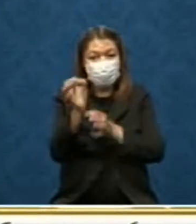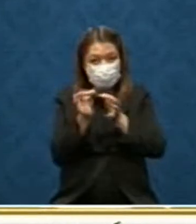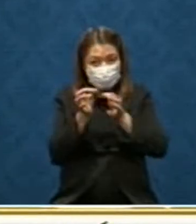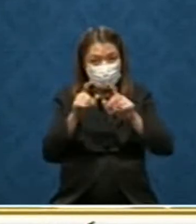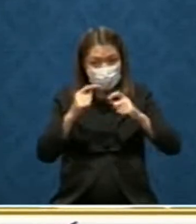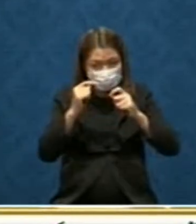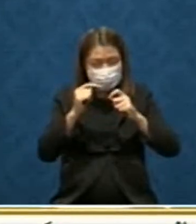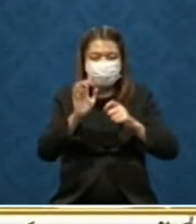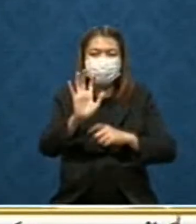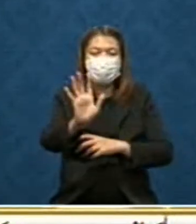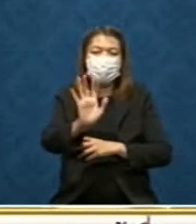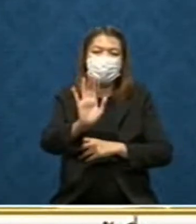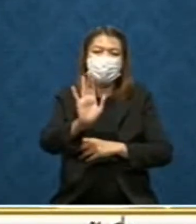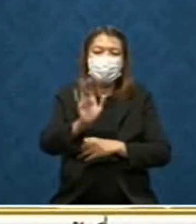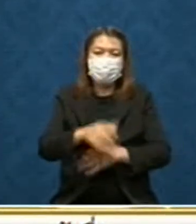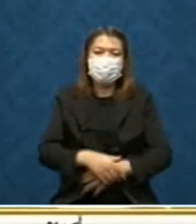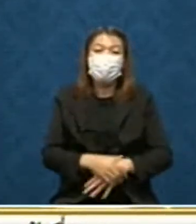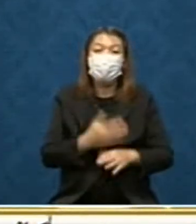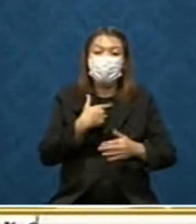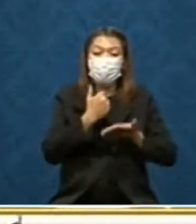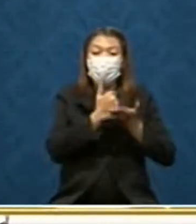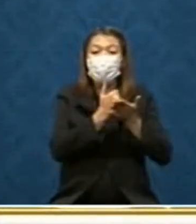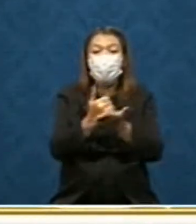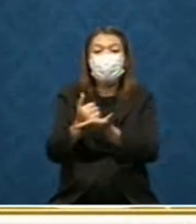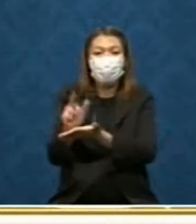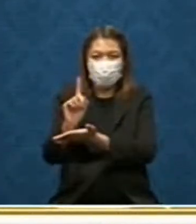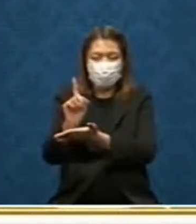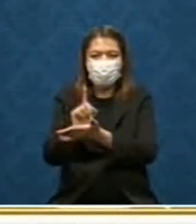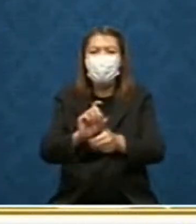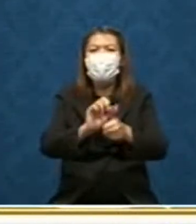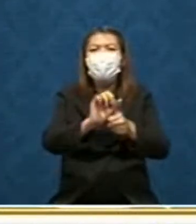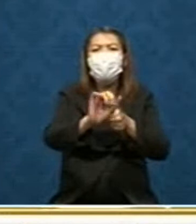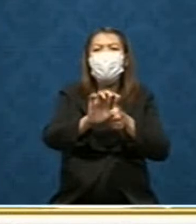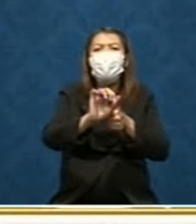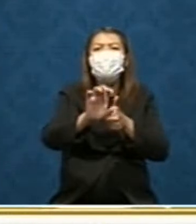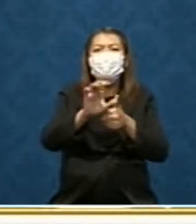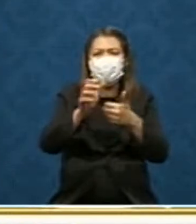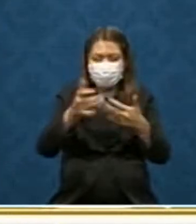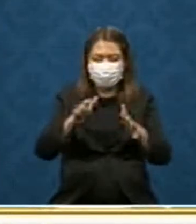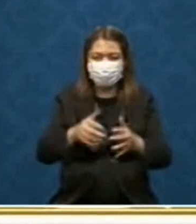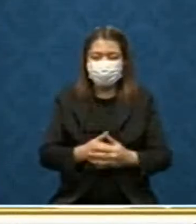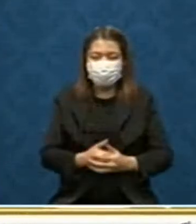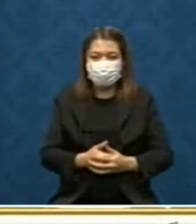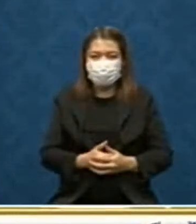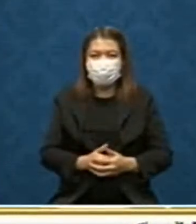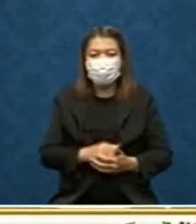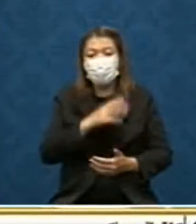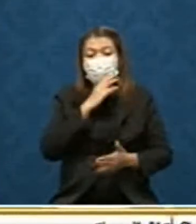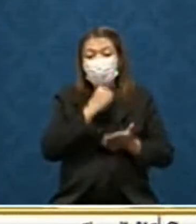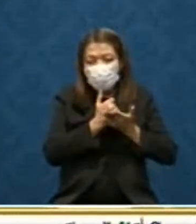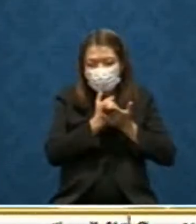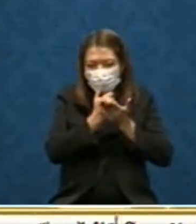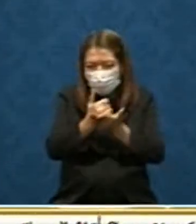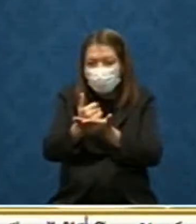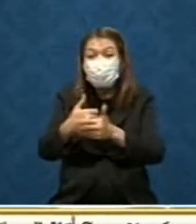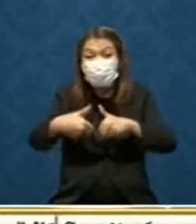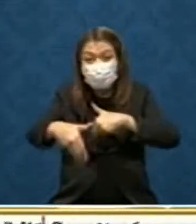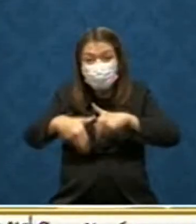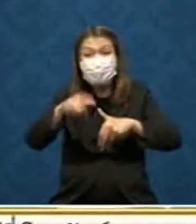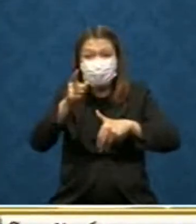อันนั้ไม่ใช่คำตอบของเราช่วยยงไงก็เสนอแ่ท่านไปนนอีเสนอแ่ว่าถ้าฉันจะช่วยชาวบานจริๆ